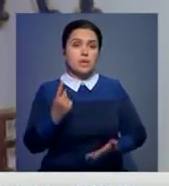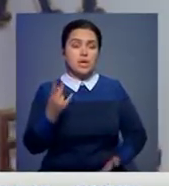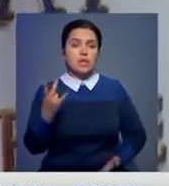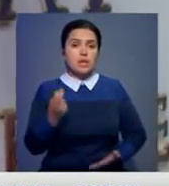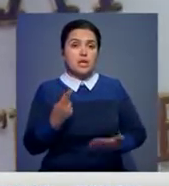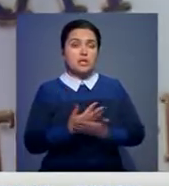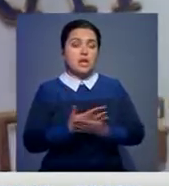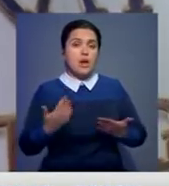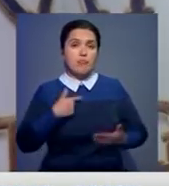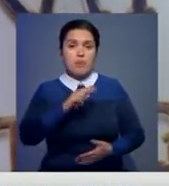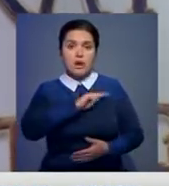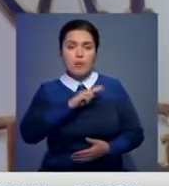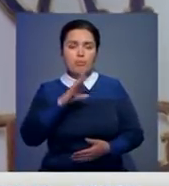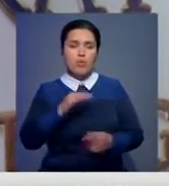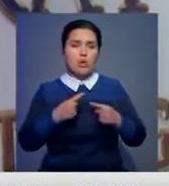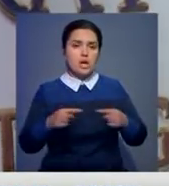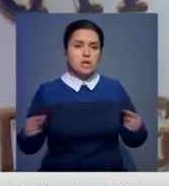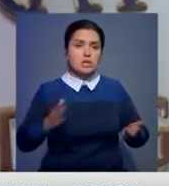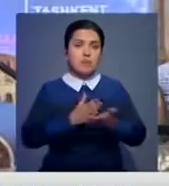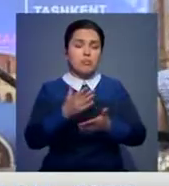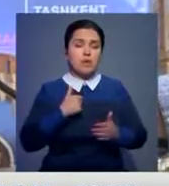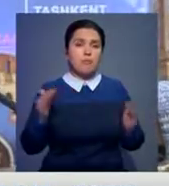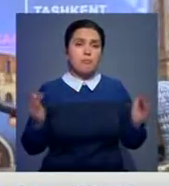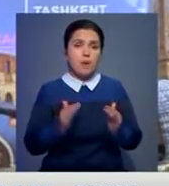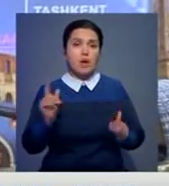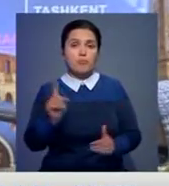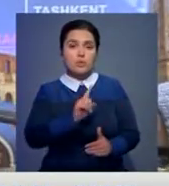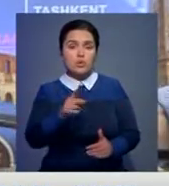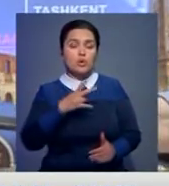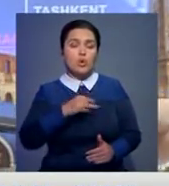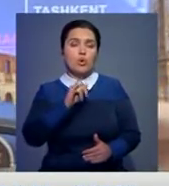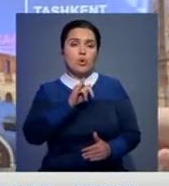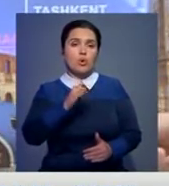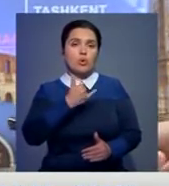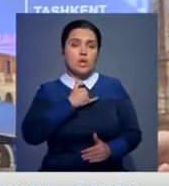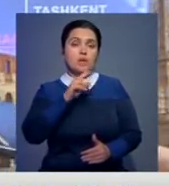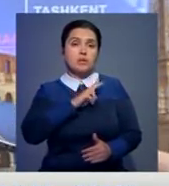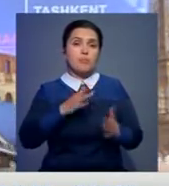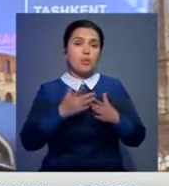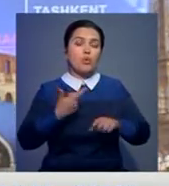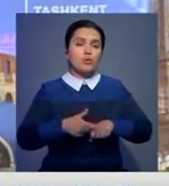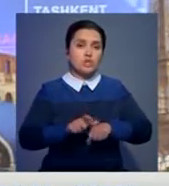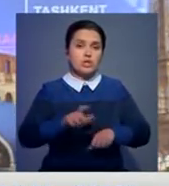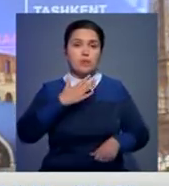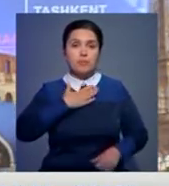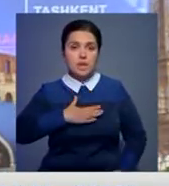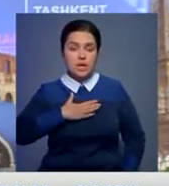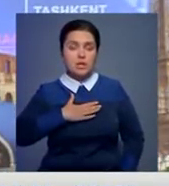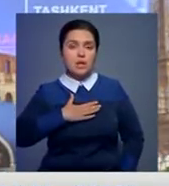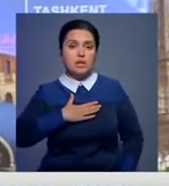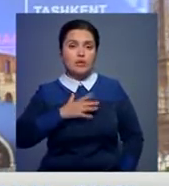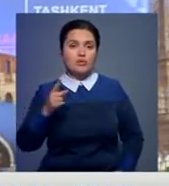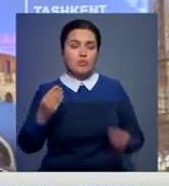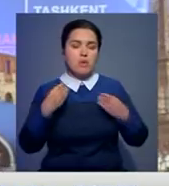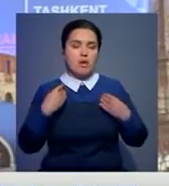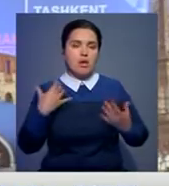национальности. Мы работаем по всем направлениям, хоть и мы маленький музей, мы проводим большую работу, и очень приятно, что эта работа была оценена,